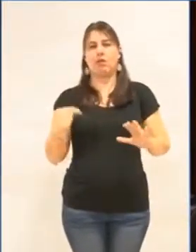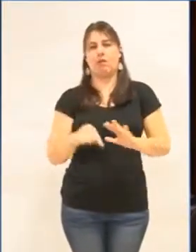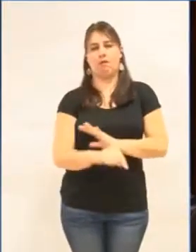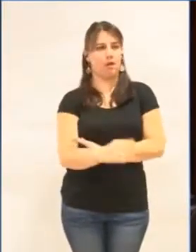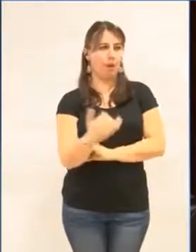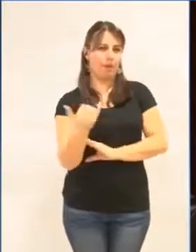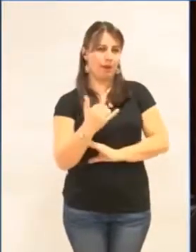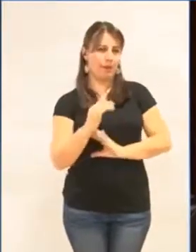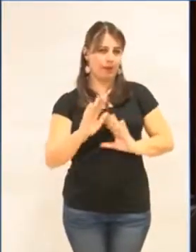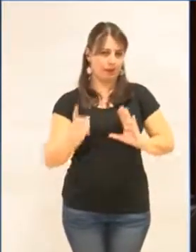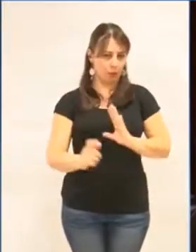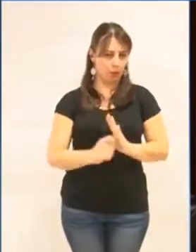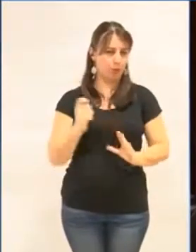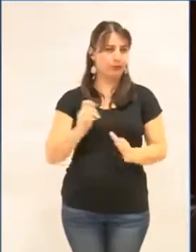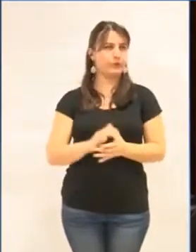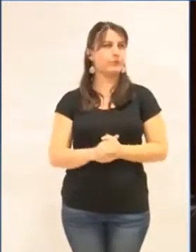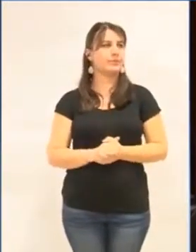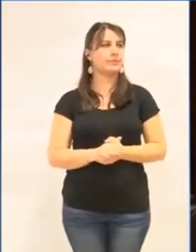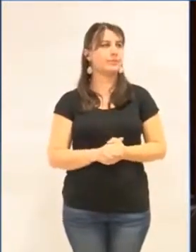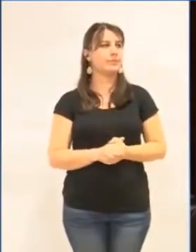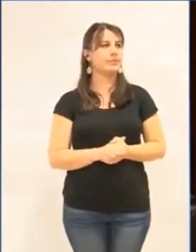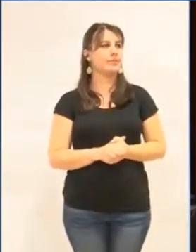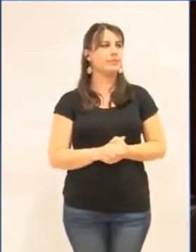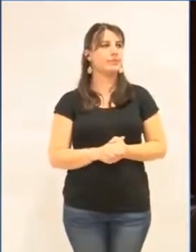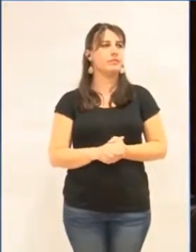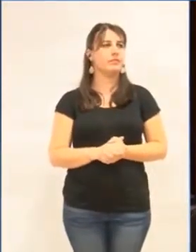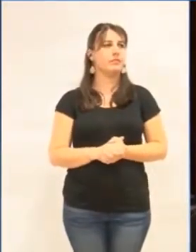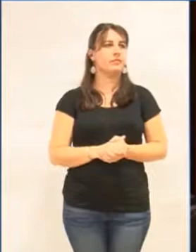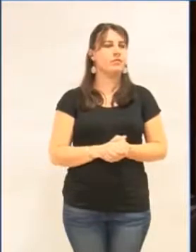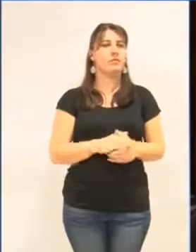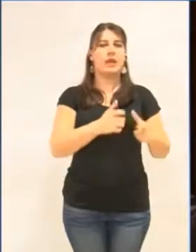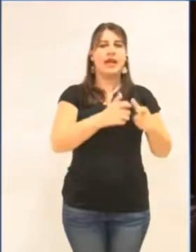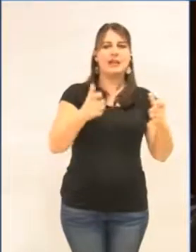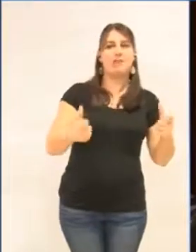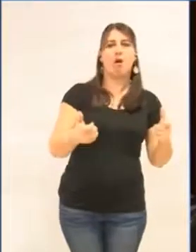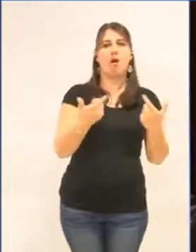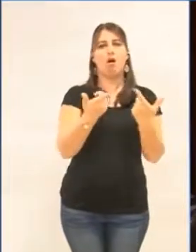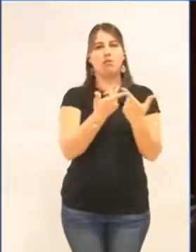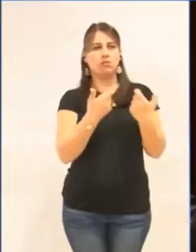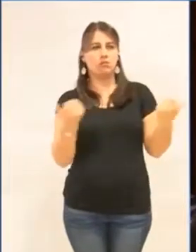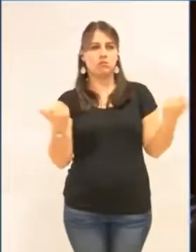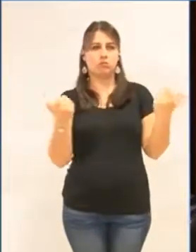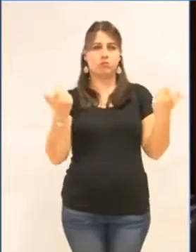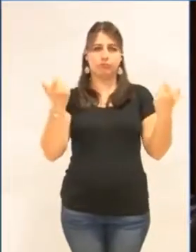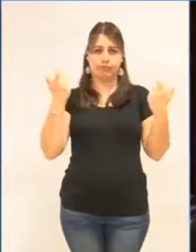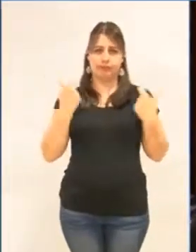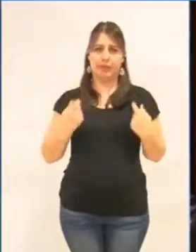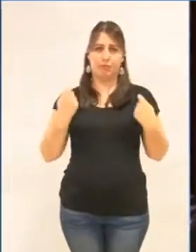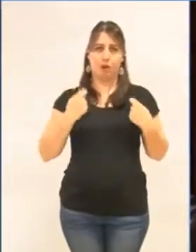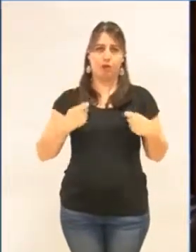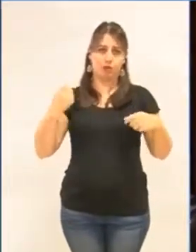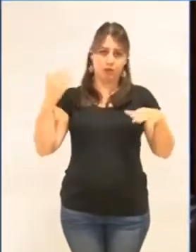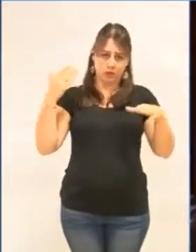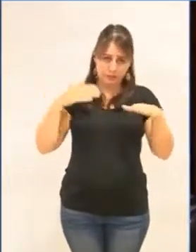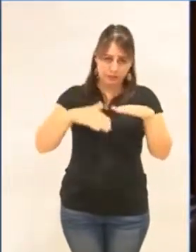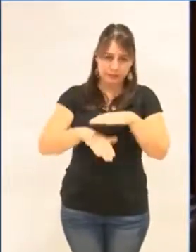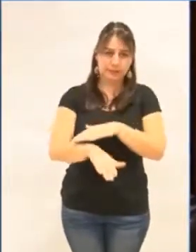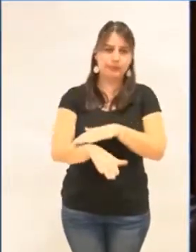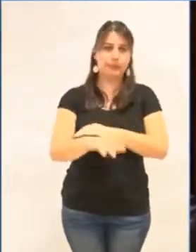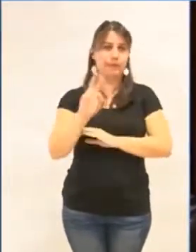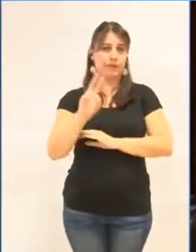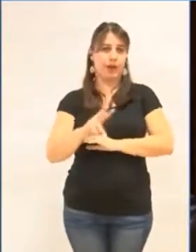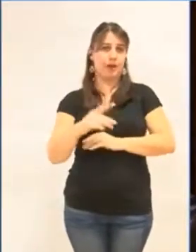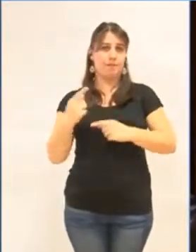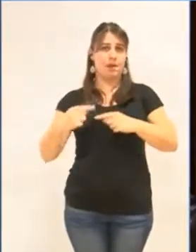pas. Les dépenses d'équipement sont en baisse, je l'ai dit tout à l'heure, mais en revanche, le stock de la